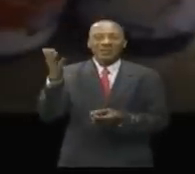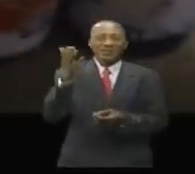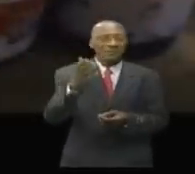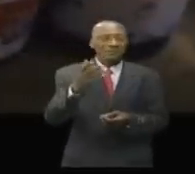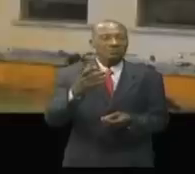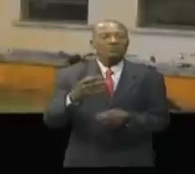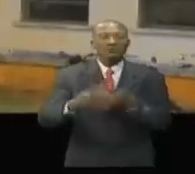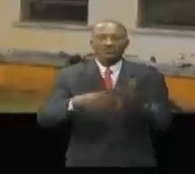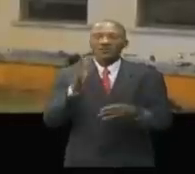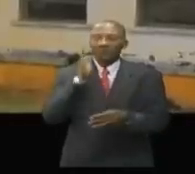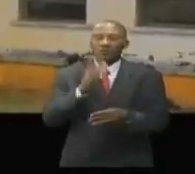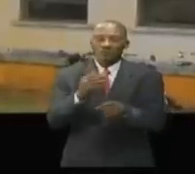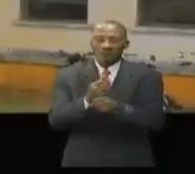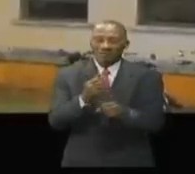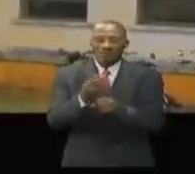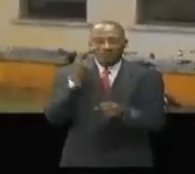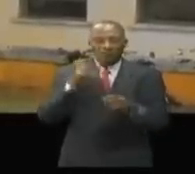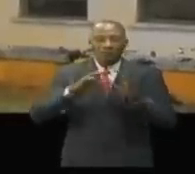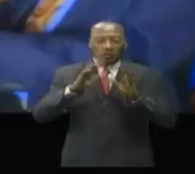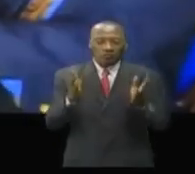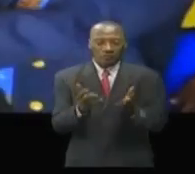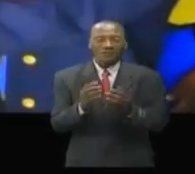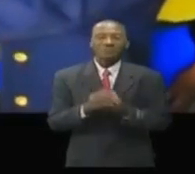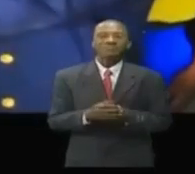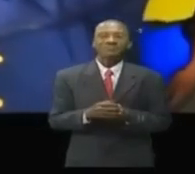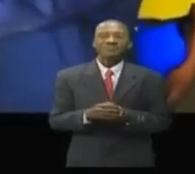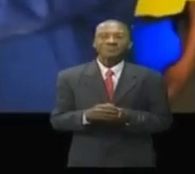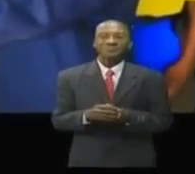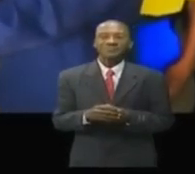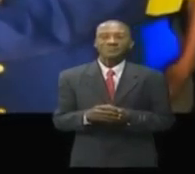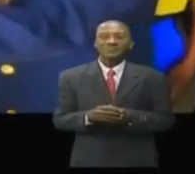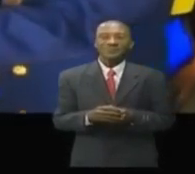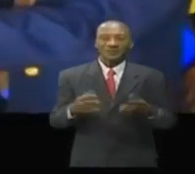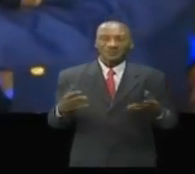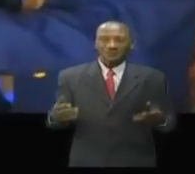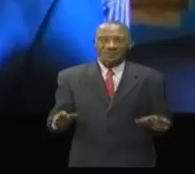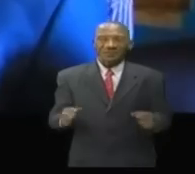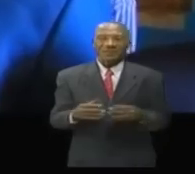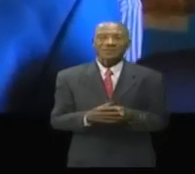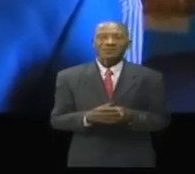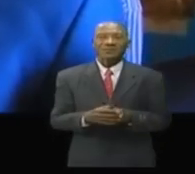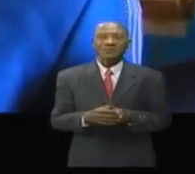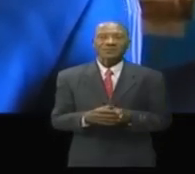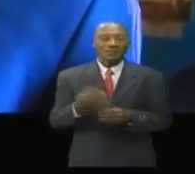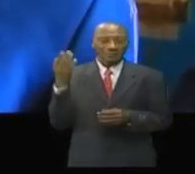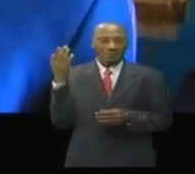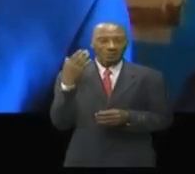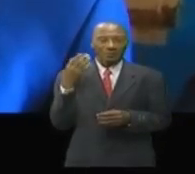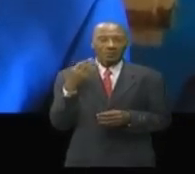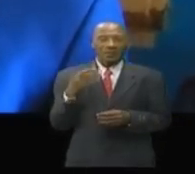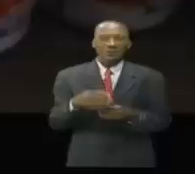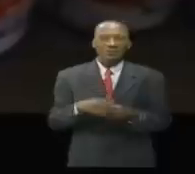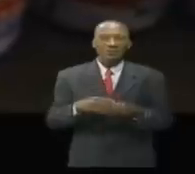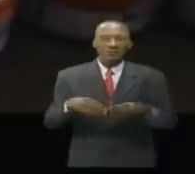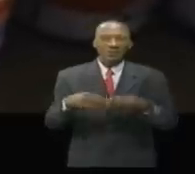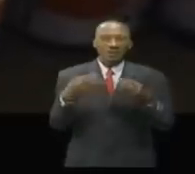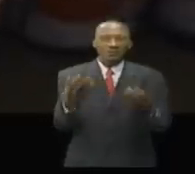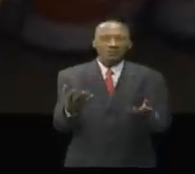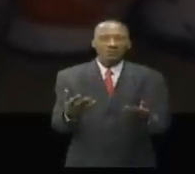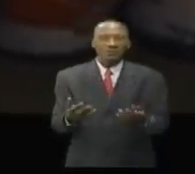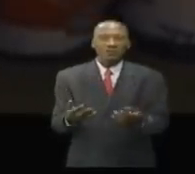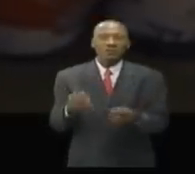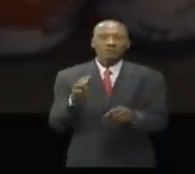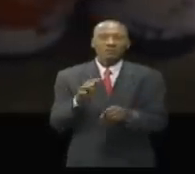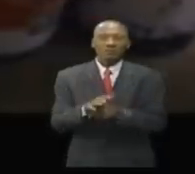communauté. Un bon père des familles, Séraphin Umbaka Pepe, a remis une quantité importante de boîtes